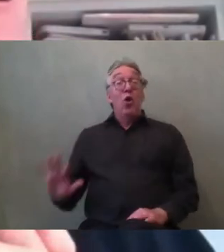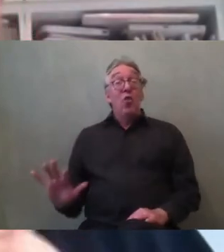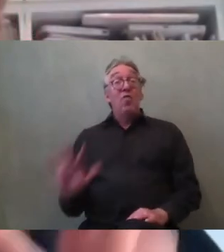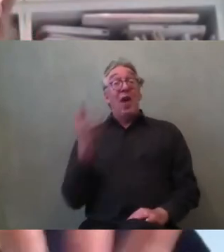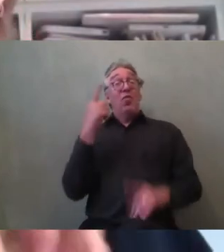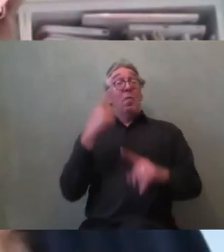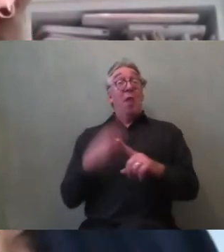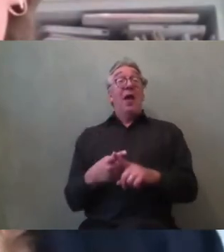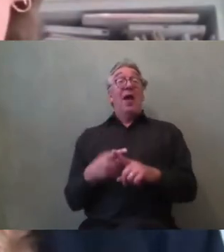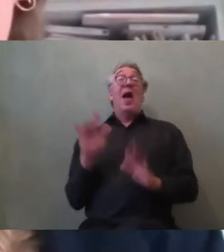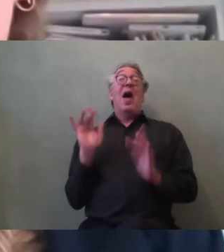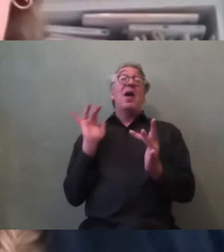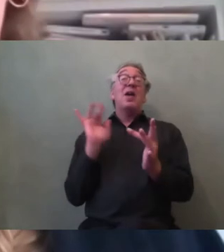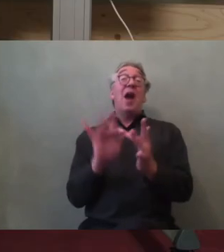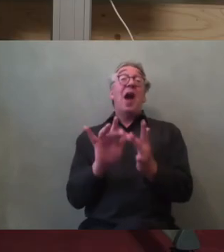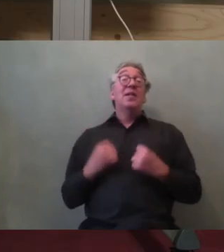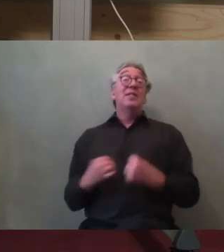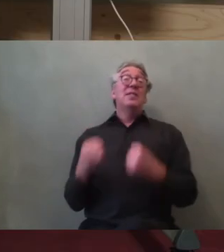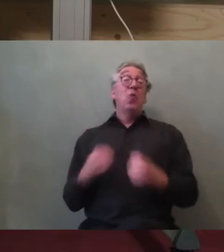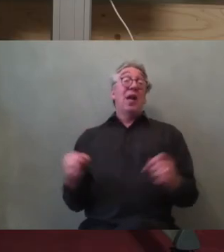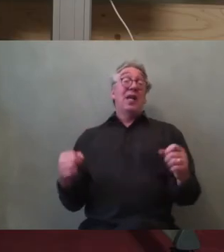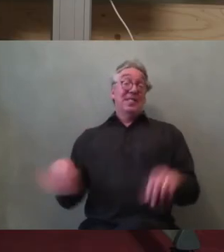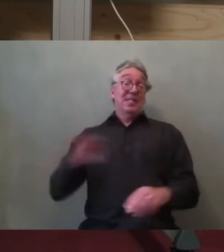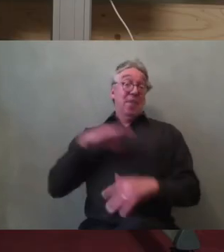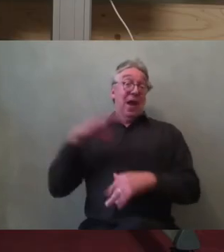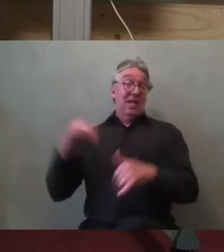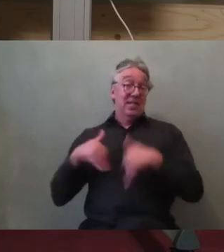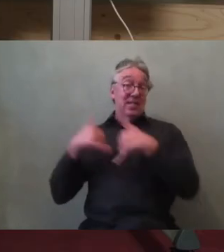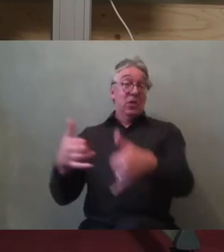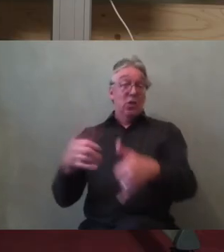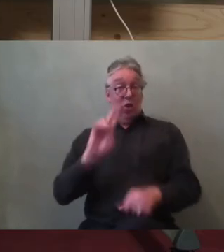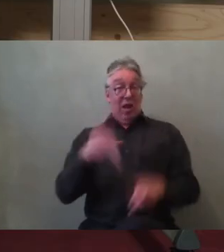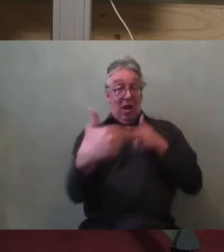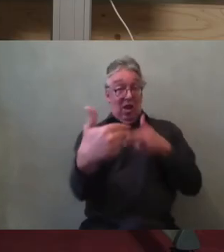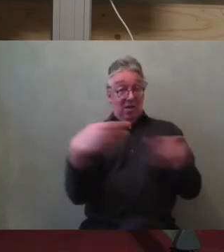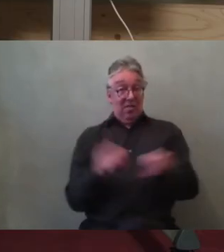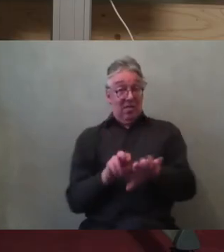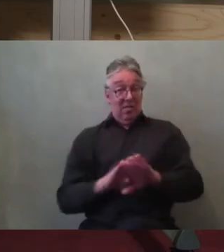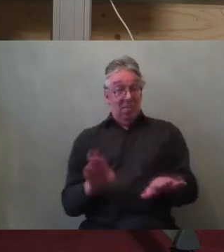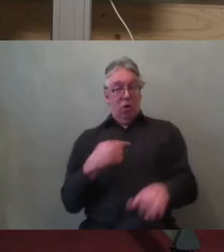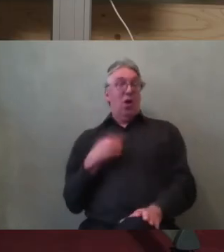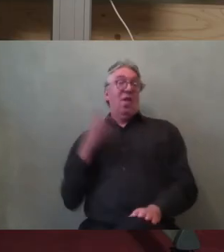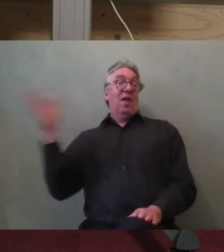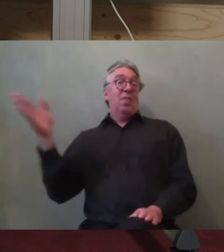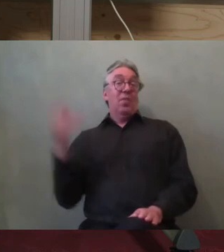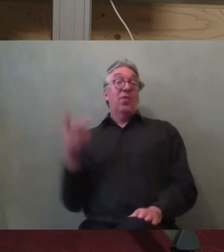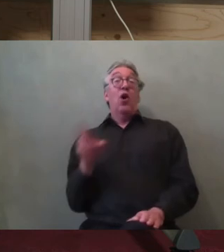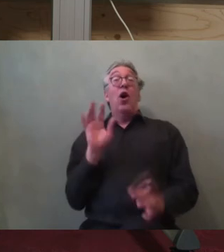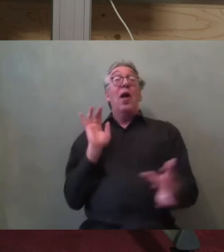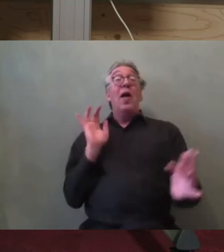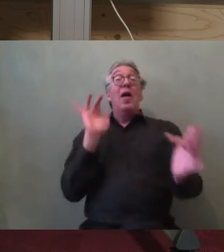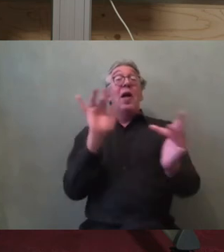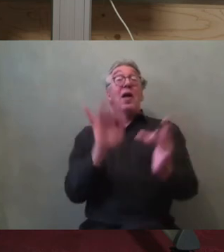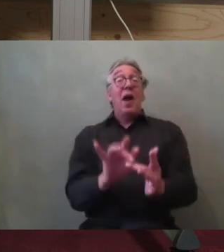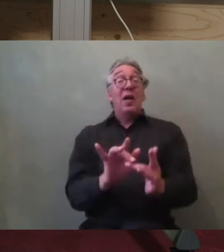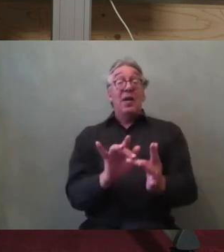uitgereikt. Dus na deze meeting ben ik straks weg. Omdat de Raakstimuleringsprijs is een initiatief van het Oogfonds en Dedicon.